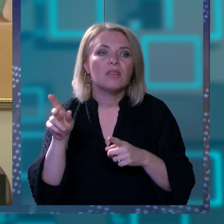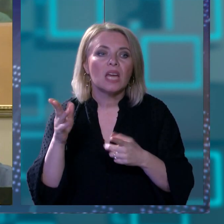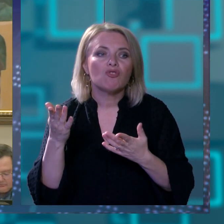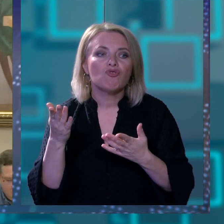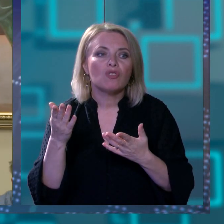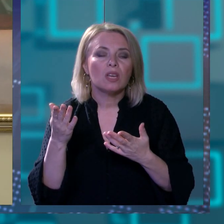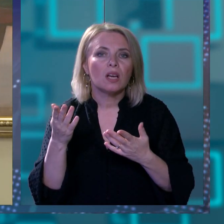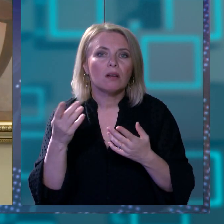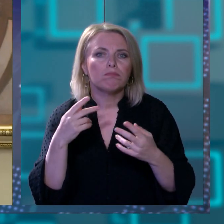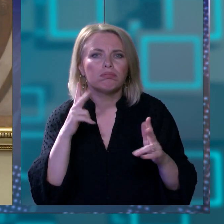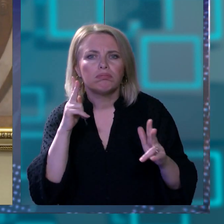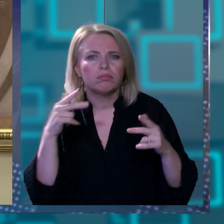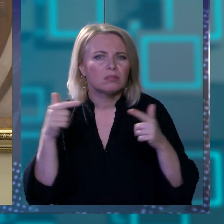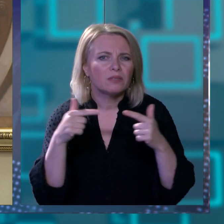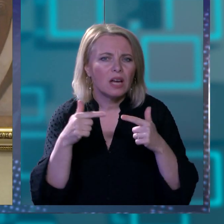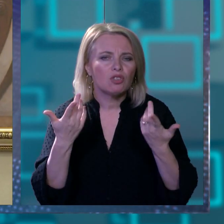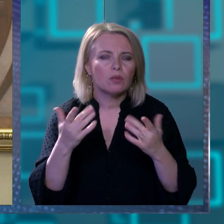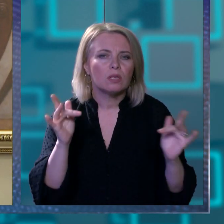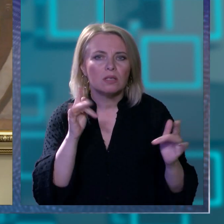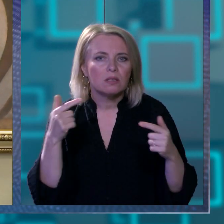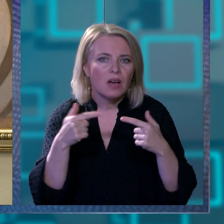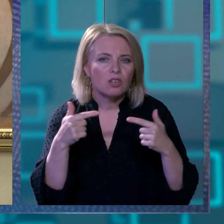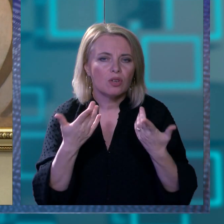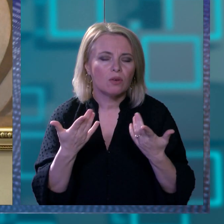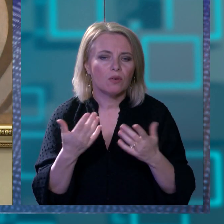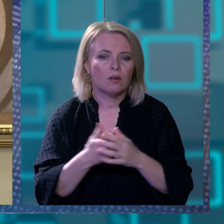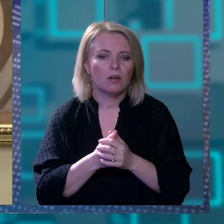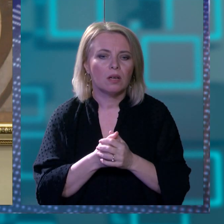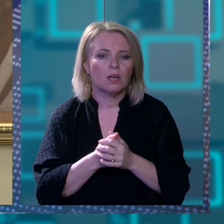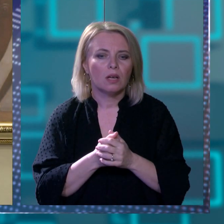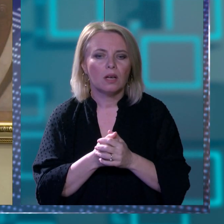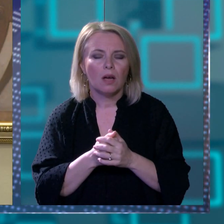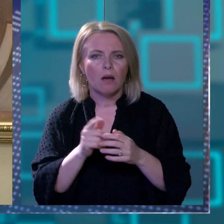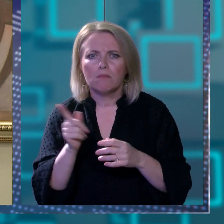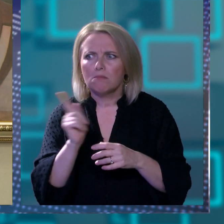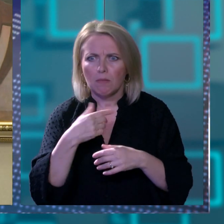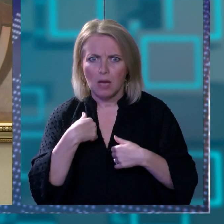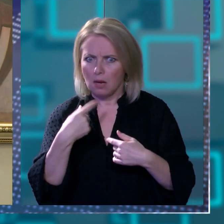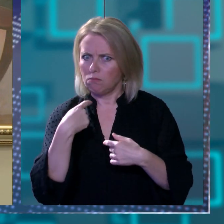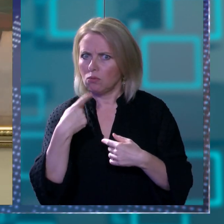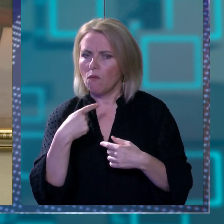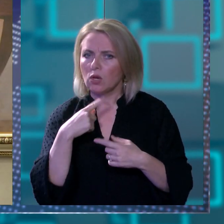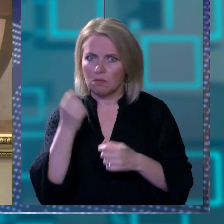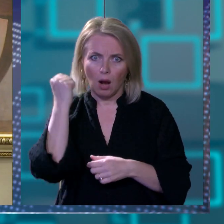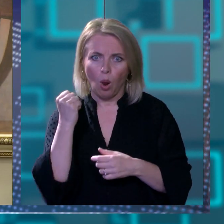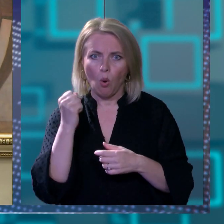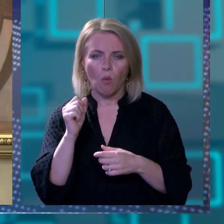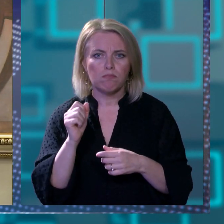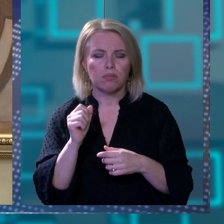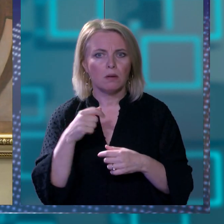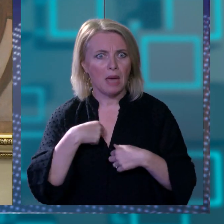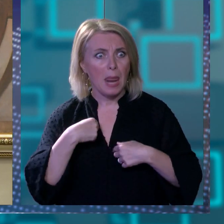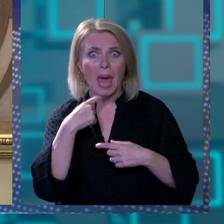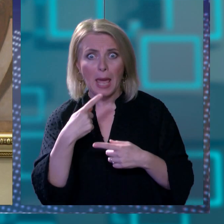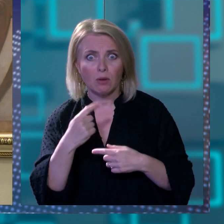malo, alo, slušaj me, nemoj mi govori da sam glup, samo malo,